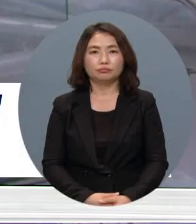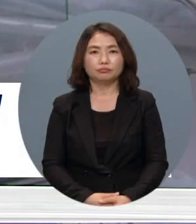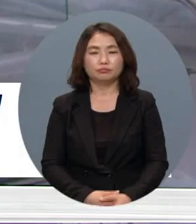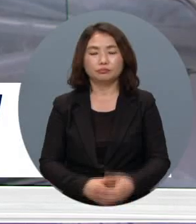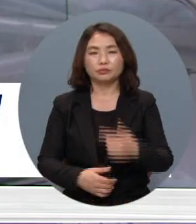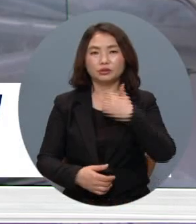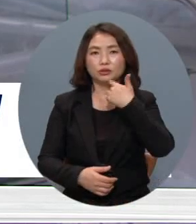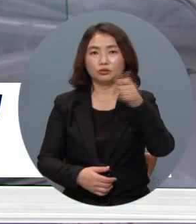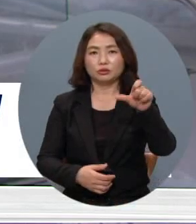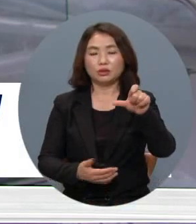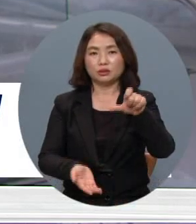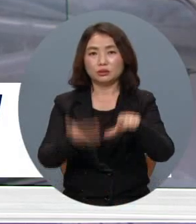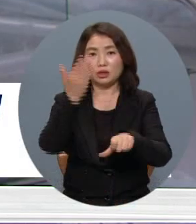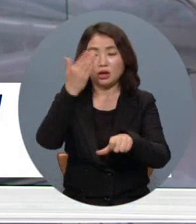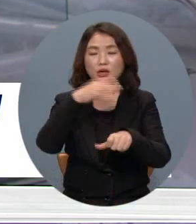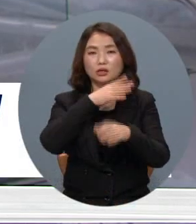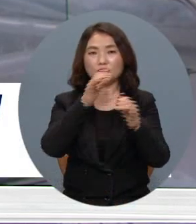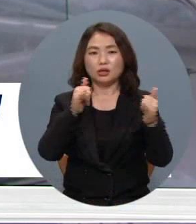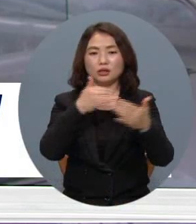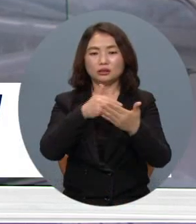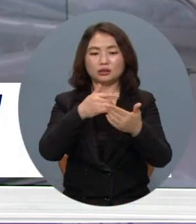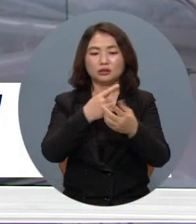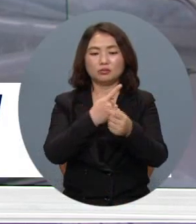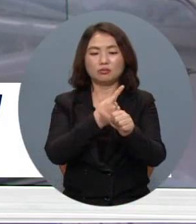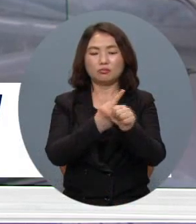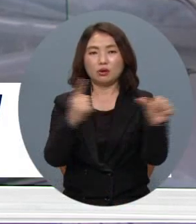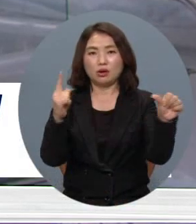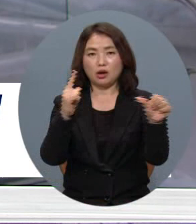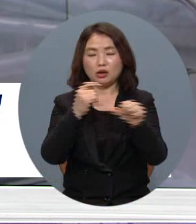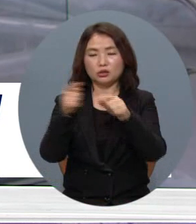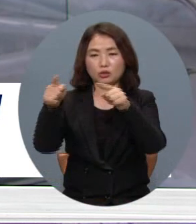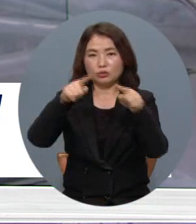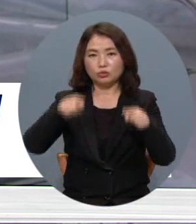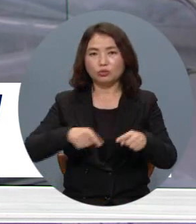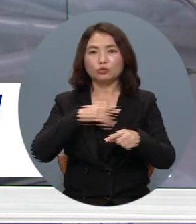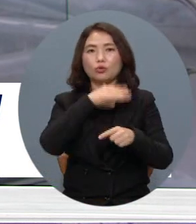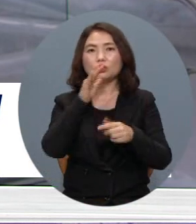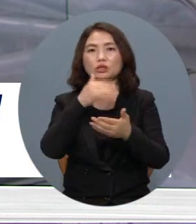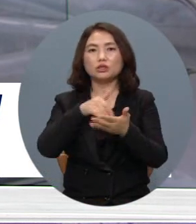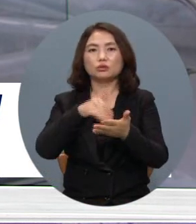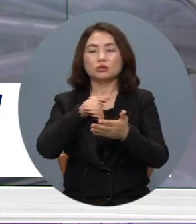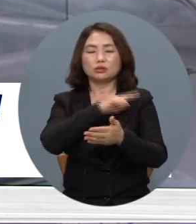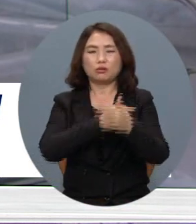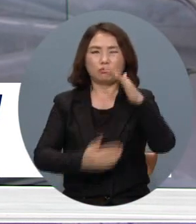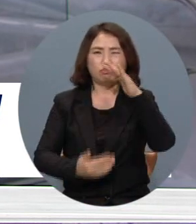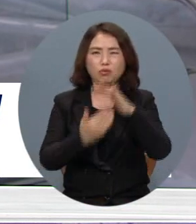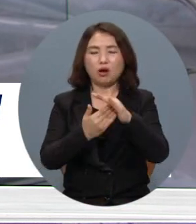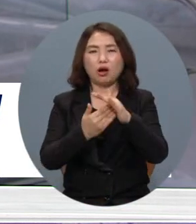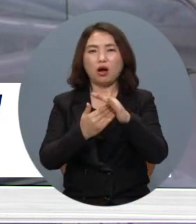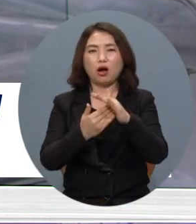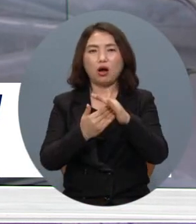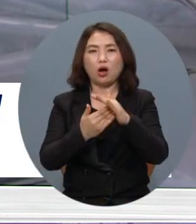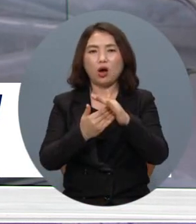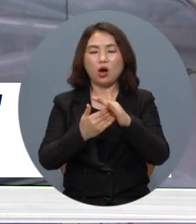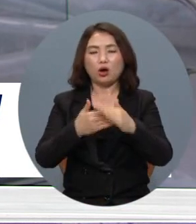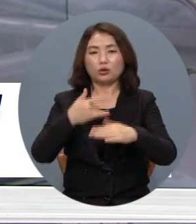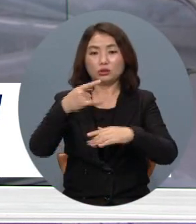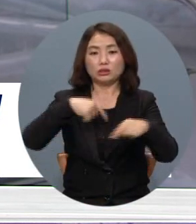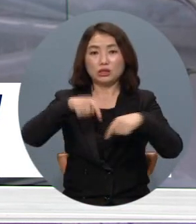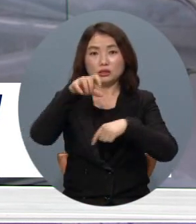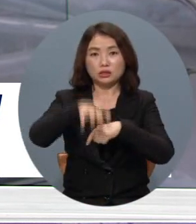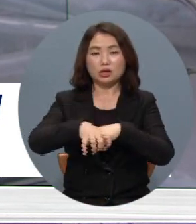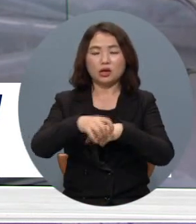65살 이상 인구가 5명중 1명꼴로 천국에서 노인 인구가 가장 하는 최고령 지자체